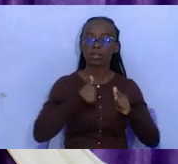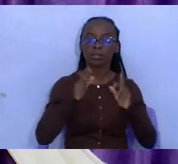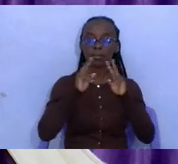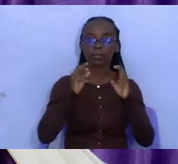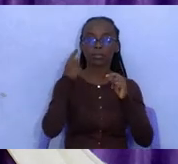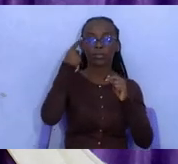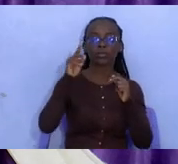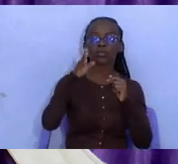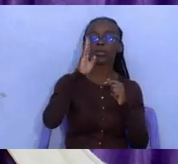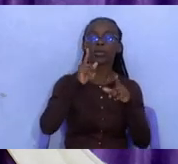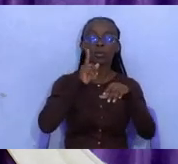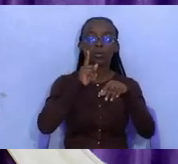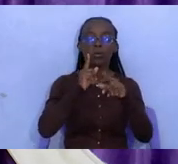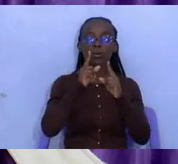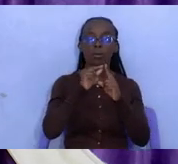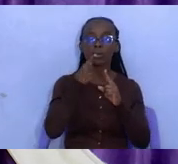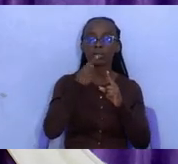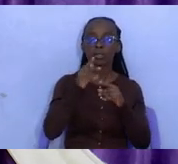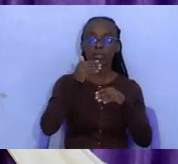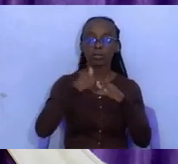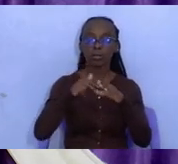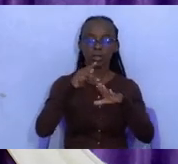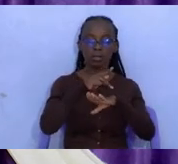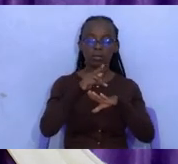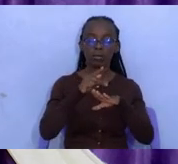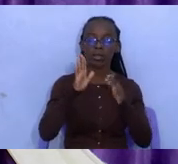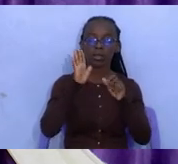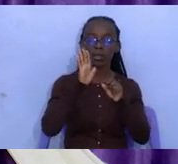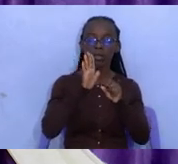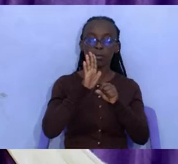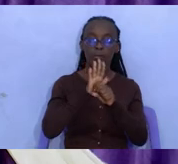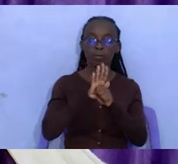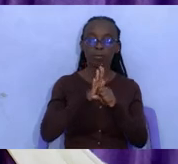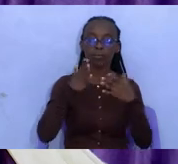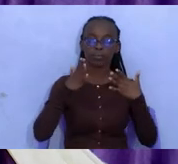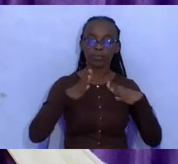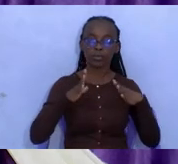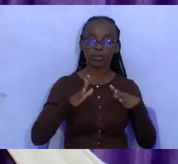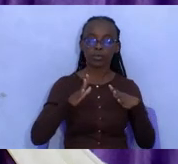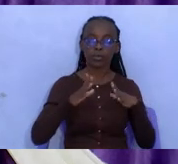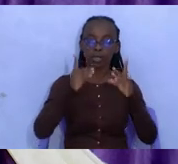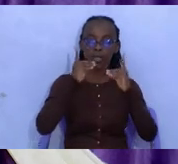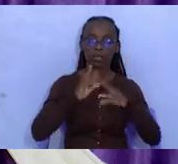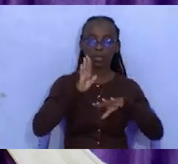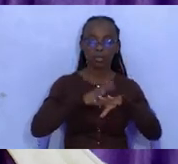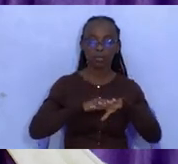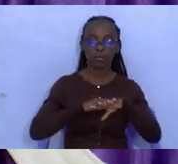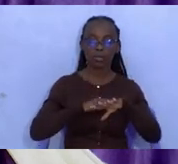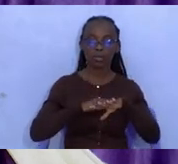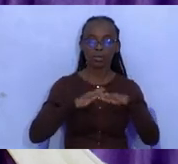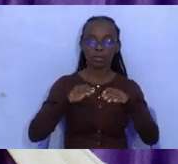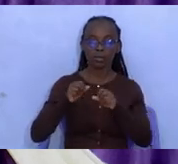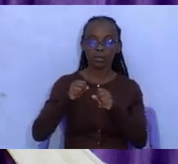ya kitabu cha Methali inasema wengi wametegemea farasi, wengi wametegemea magari. Lakini